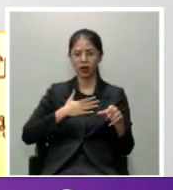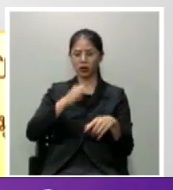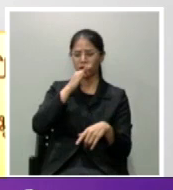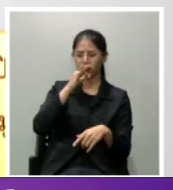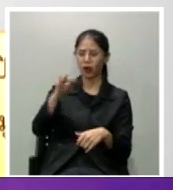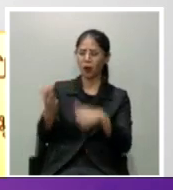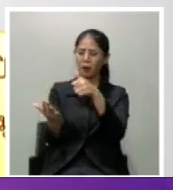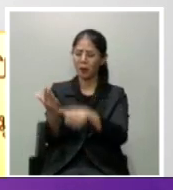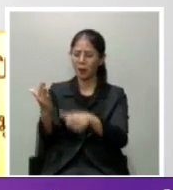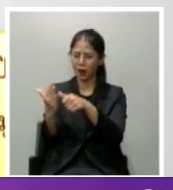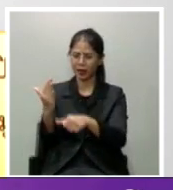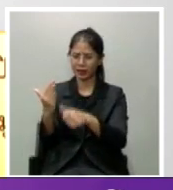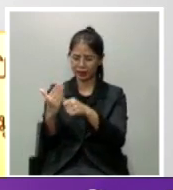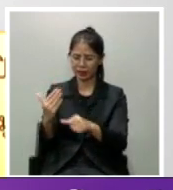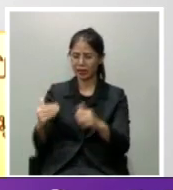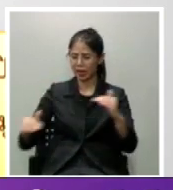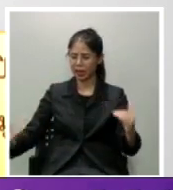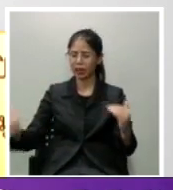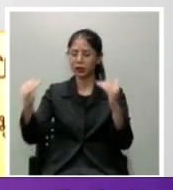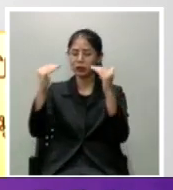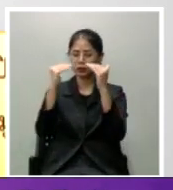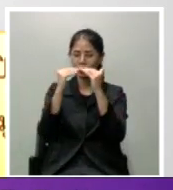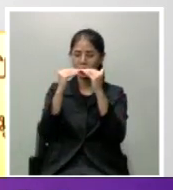ภาษีเราได้เท่ากับจำนวน